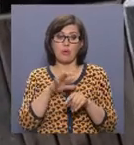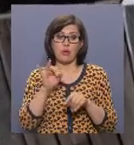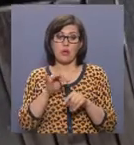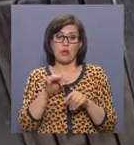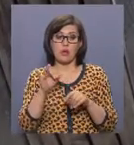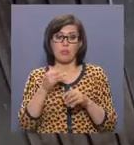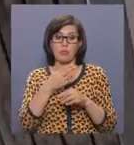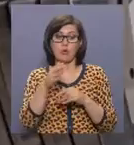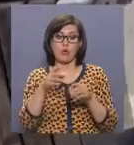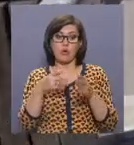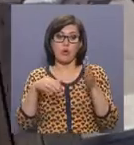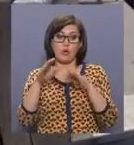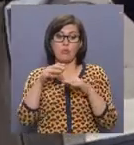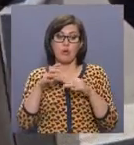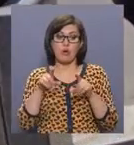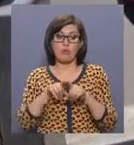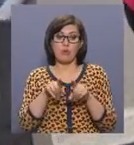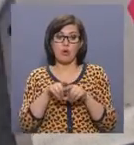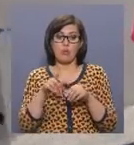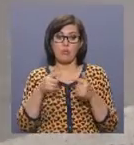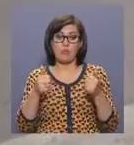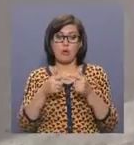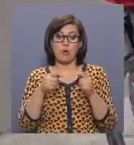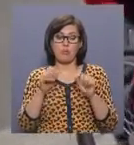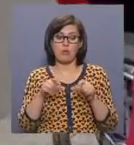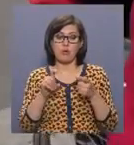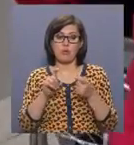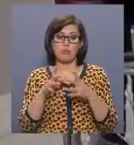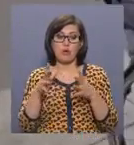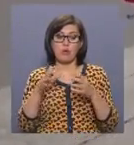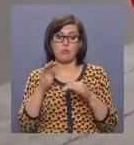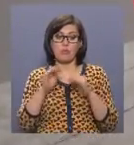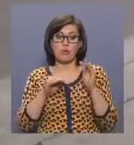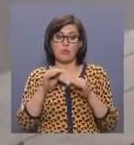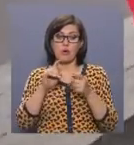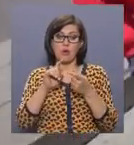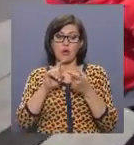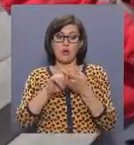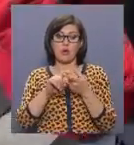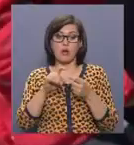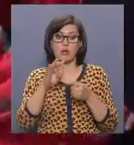Алайда бұл тауды құруға ықпалдасатын тас деп айтуға болады.